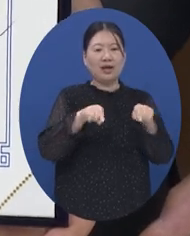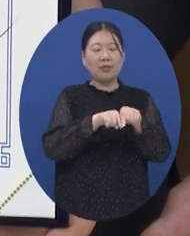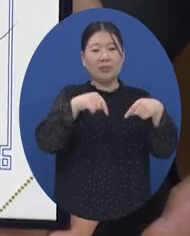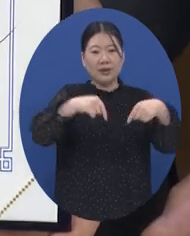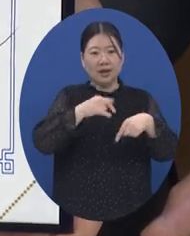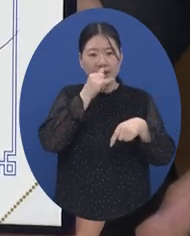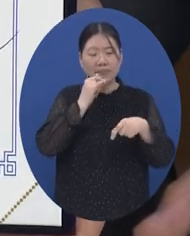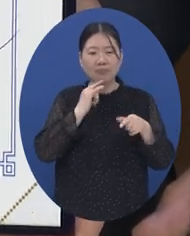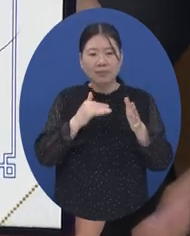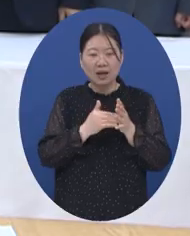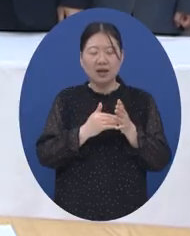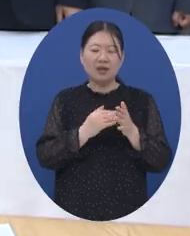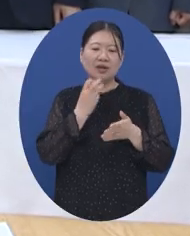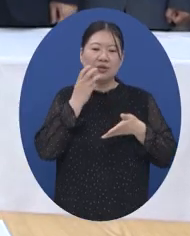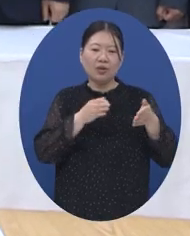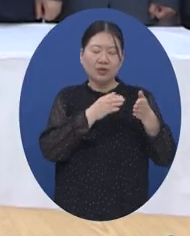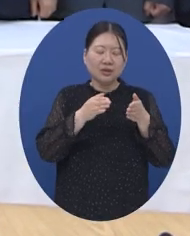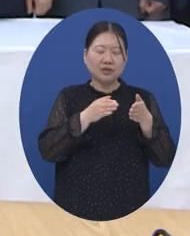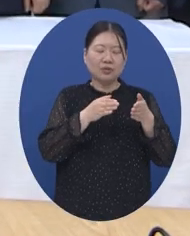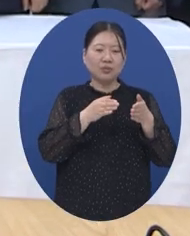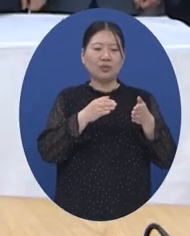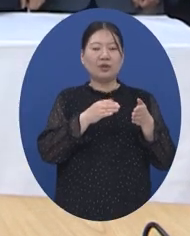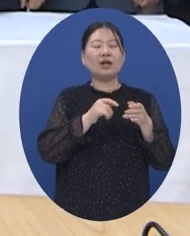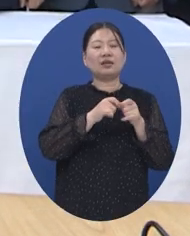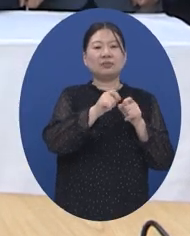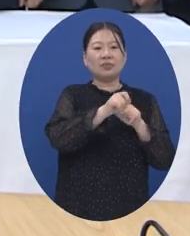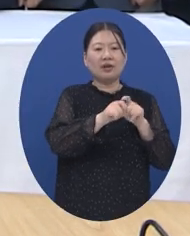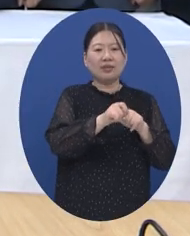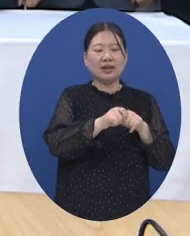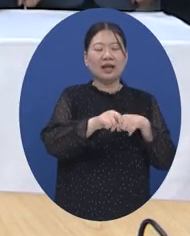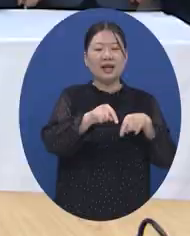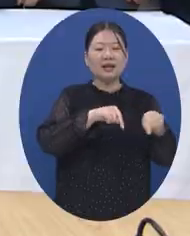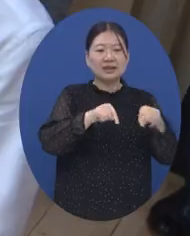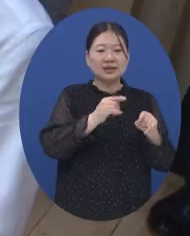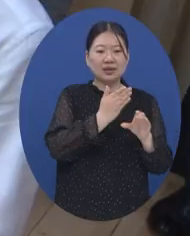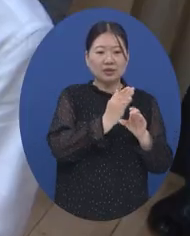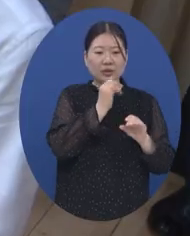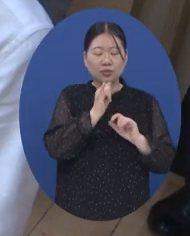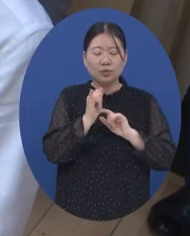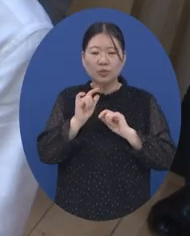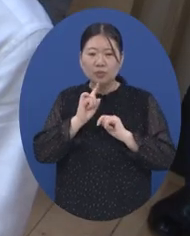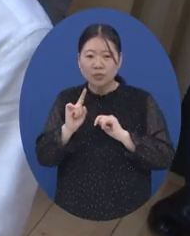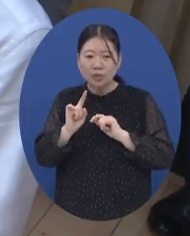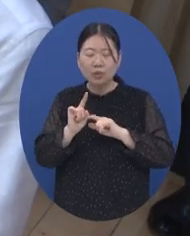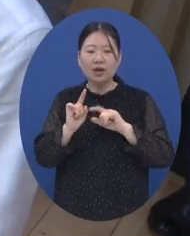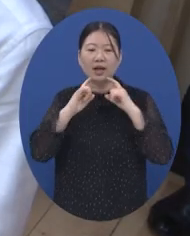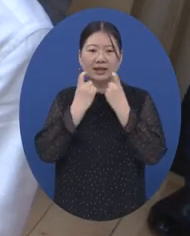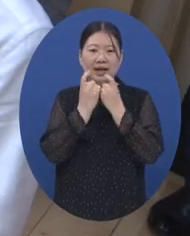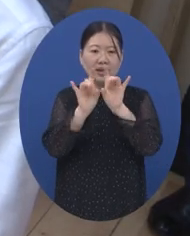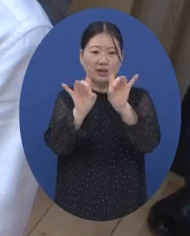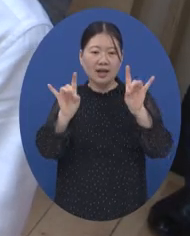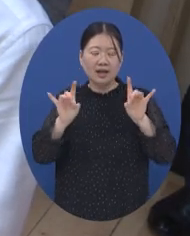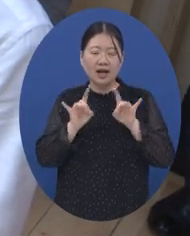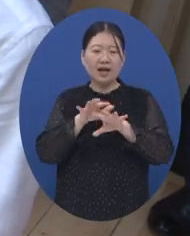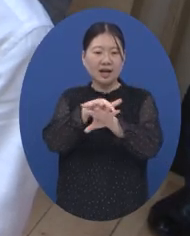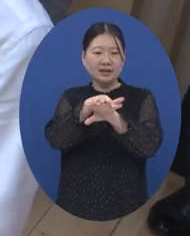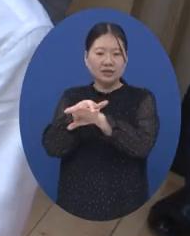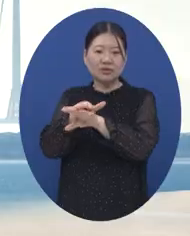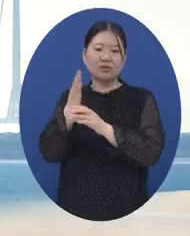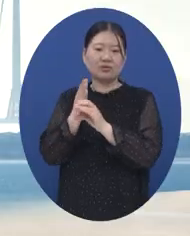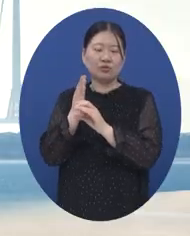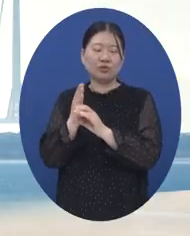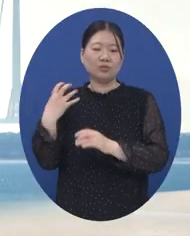맡고 사업 시행자인 경기도시공사는 기술 지원을, 한국수자원공사는 수열 냉난방 시스템의 인프라 구축을